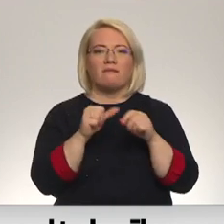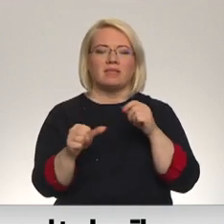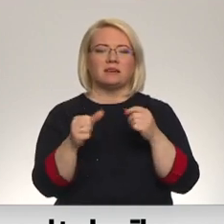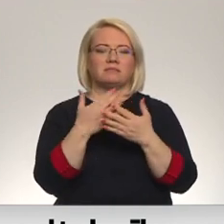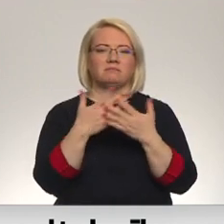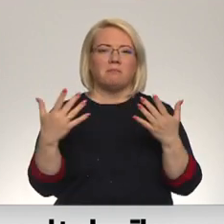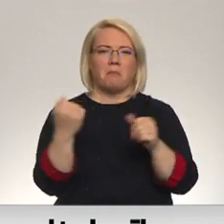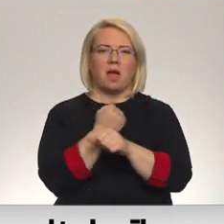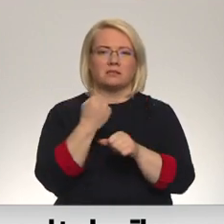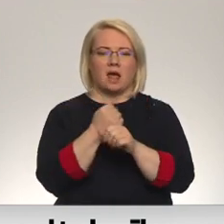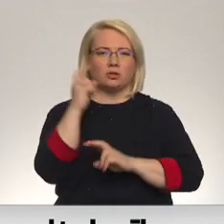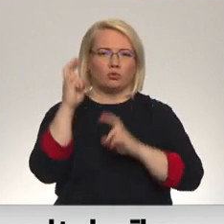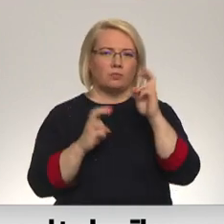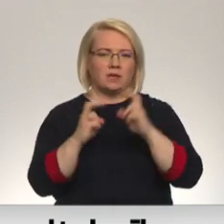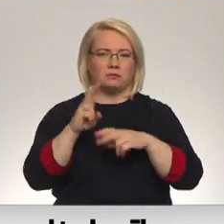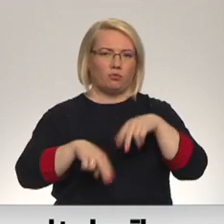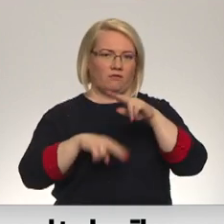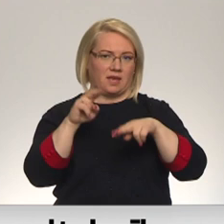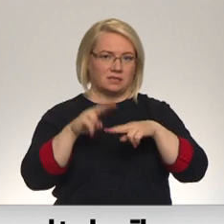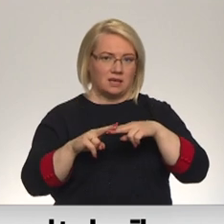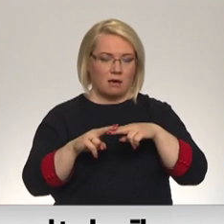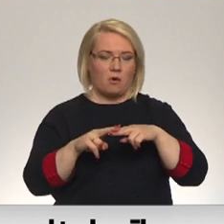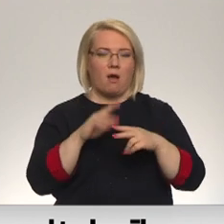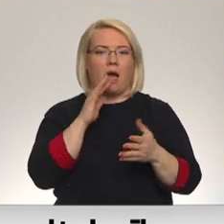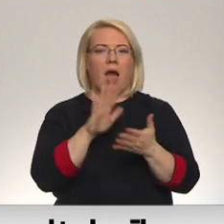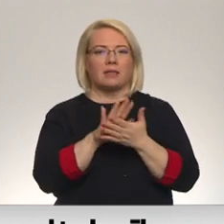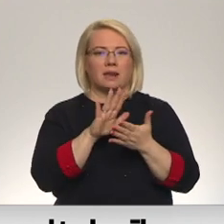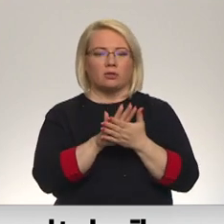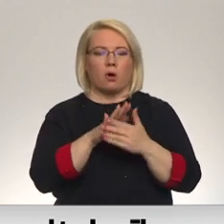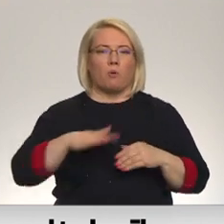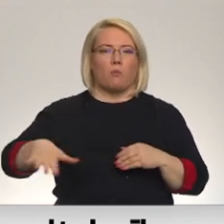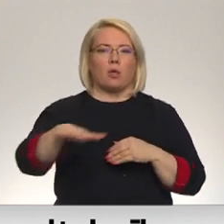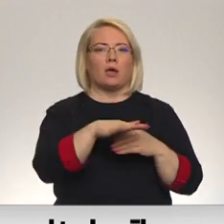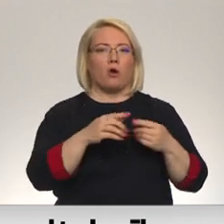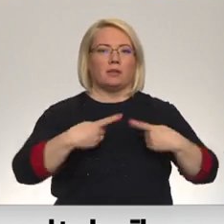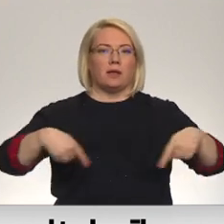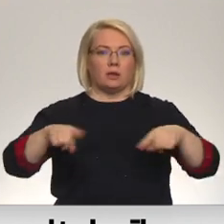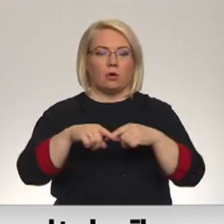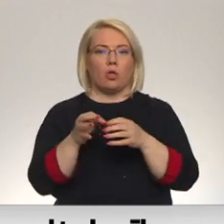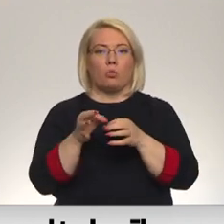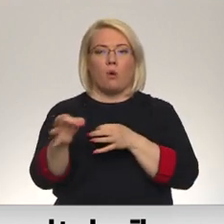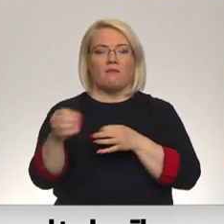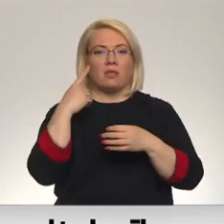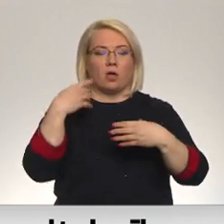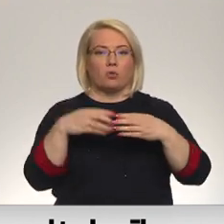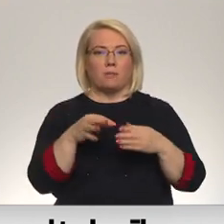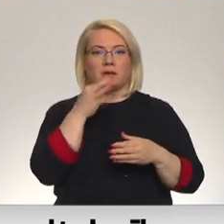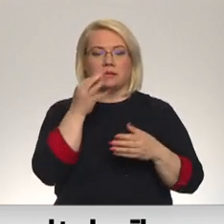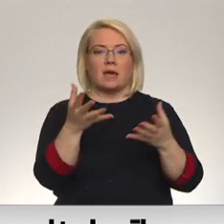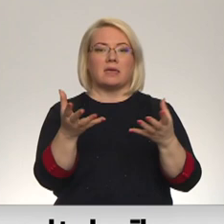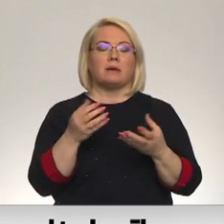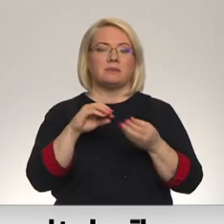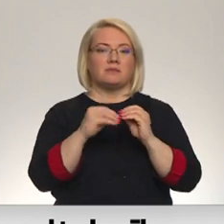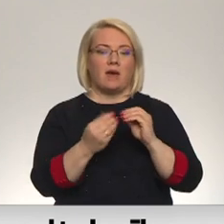katalizatoru pārstrādes rūpnīcas būvniecību atkritumu poligona teritorijā. Novada doma uzsver, ka ņems